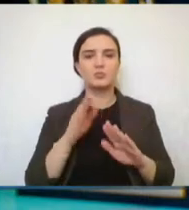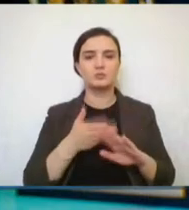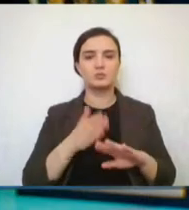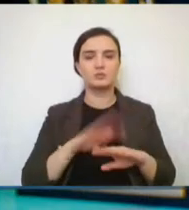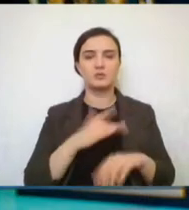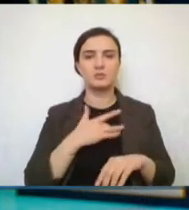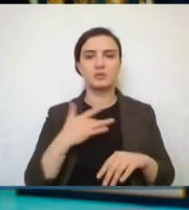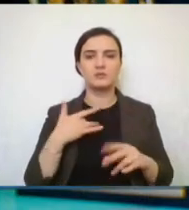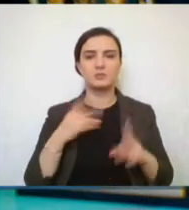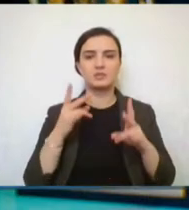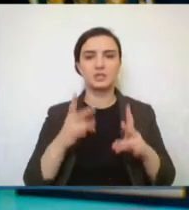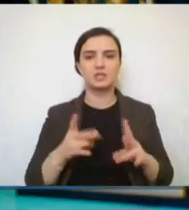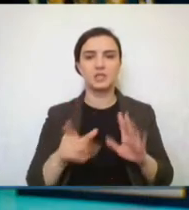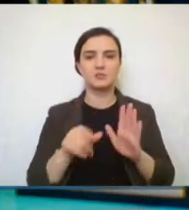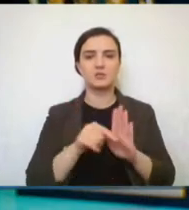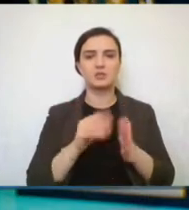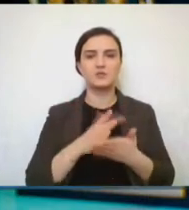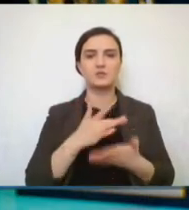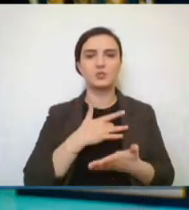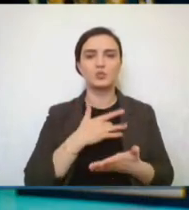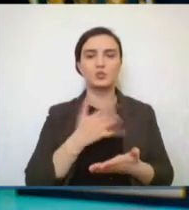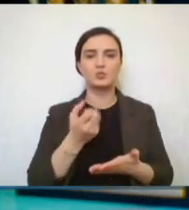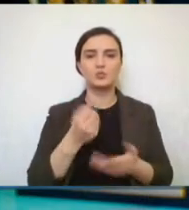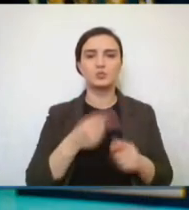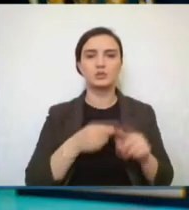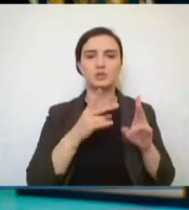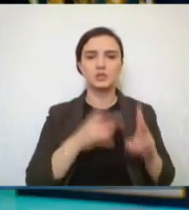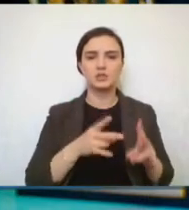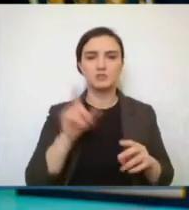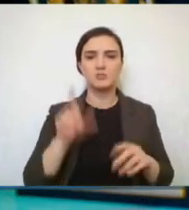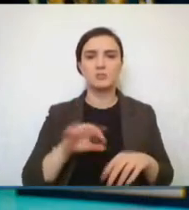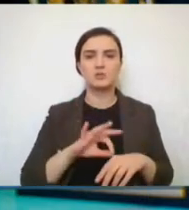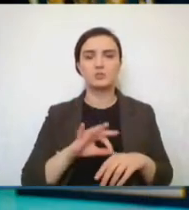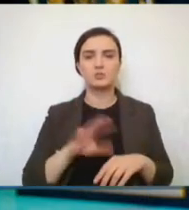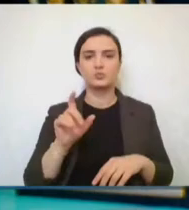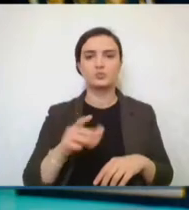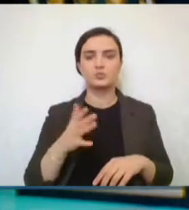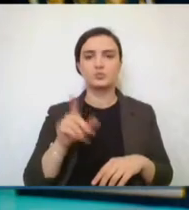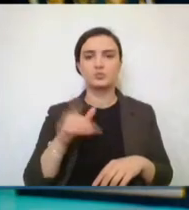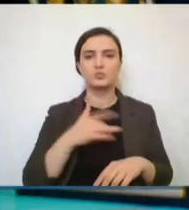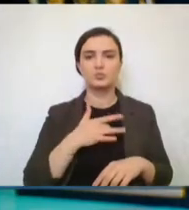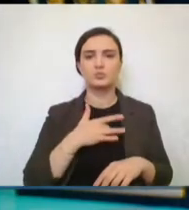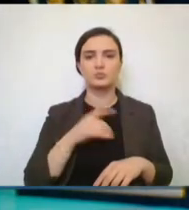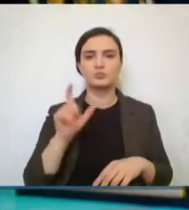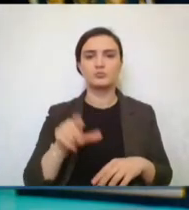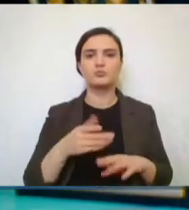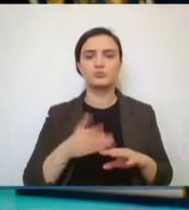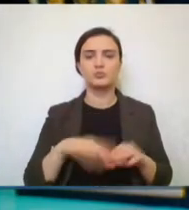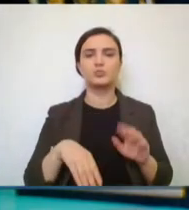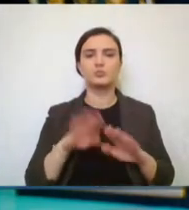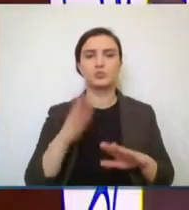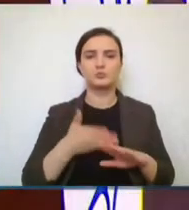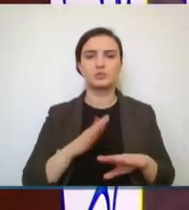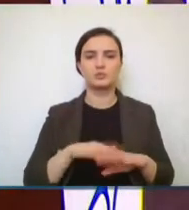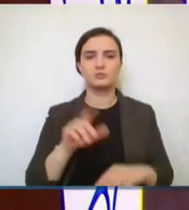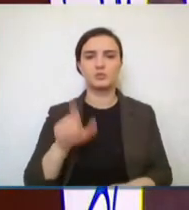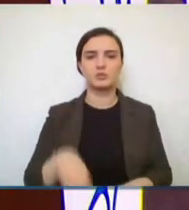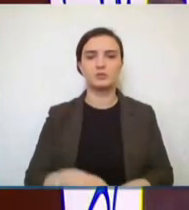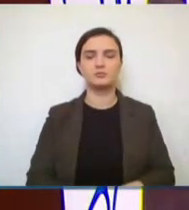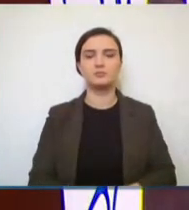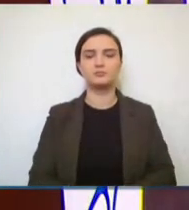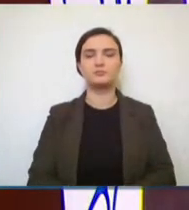თან მოყვება გულის კუნთის დაზიანება და ეს პაციენტისთვის, თუ ეს კარდიოვასკულარული პაციენტი, მithumet მძიმე გადასაღებია. აქედან